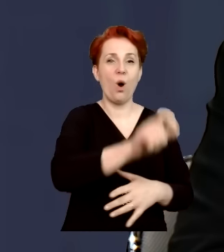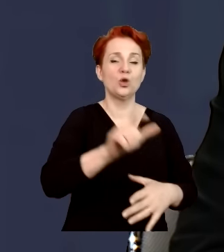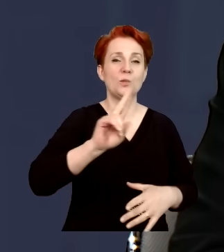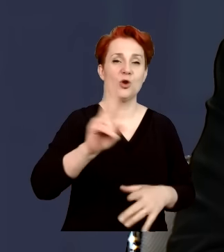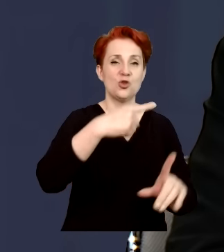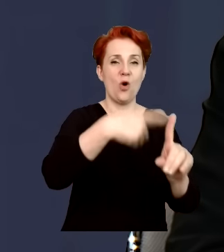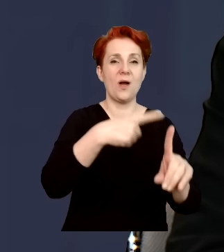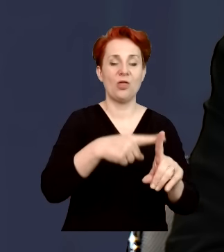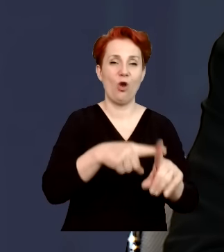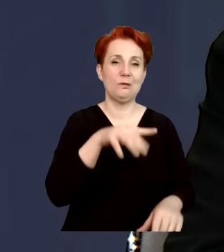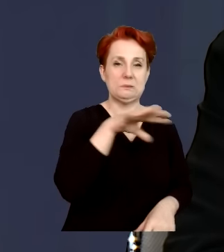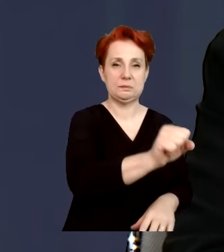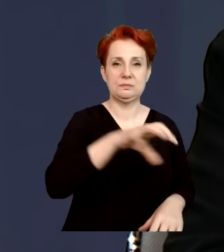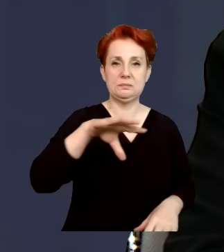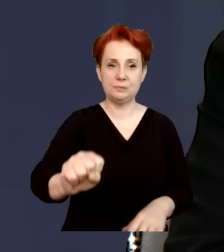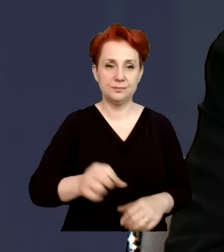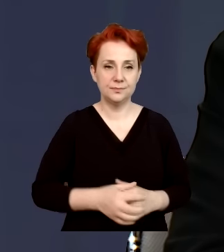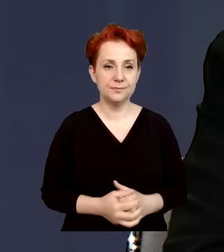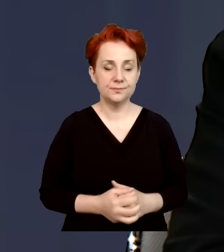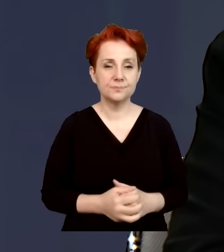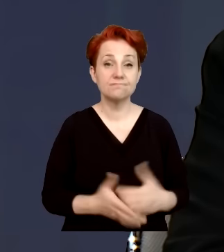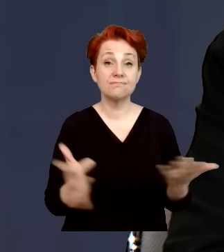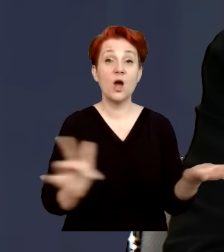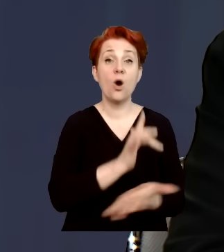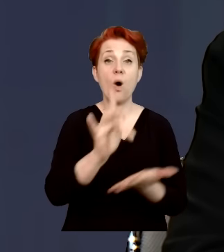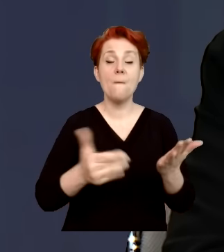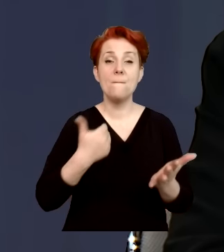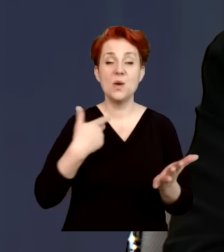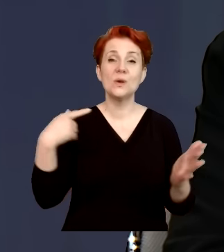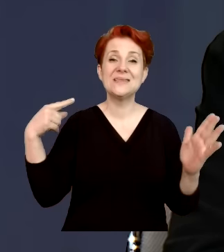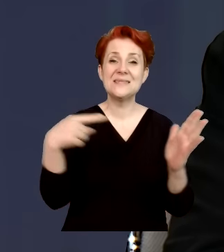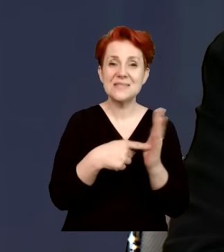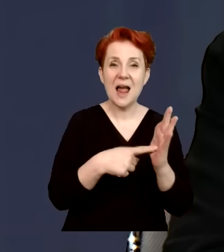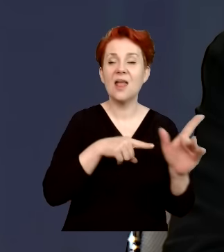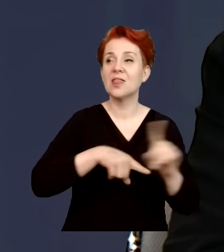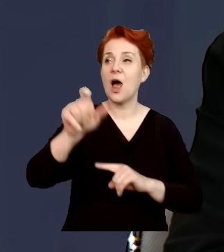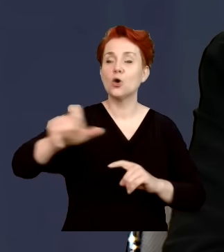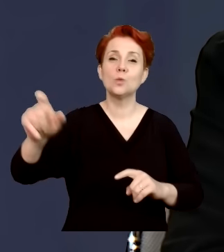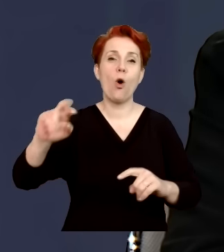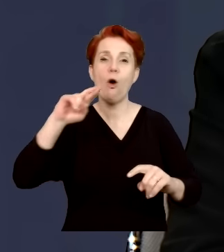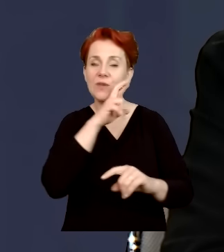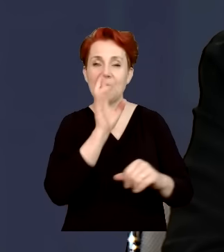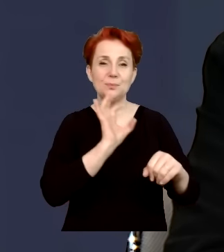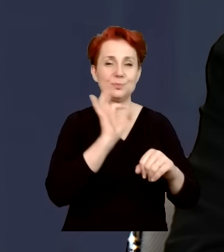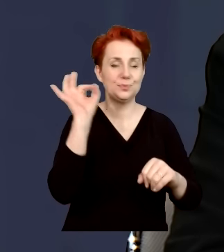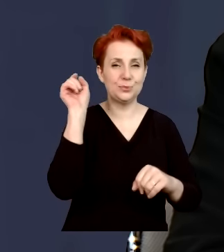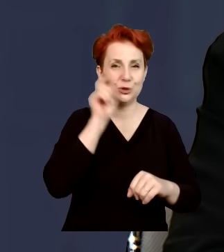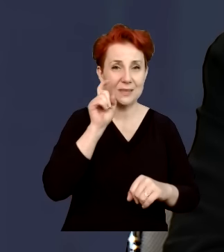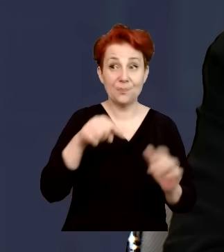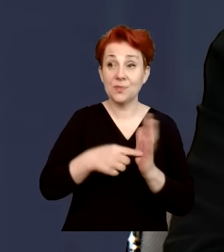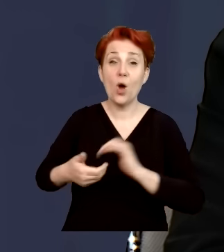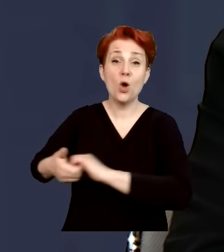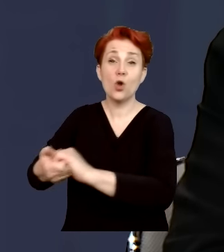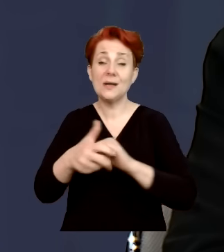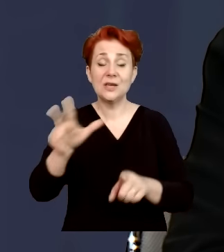właśnie. No ale cóż, ośrodek miał służyć ofiarom przestępstw, a przecież ta koalicja 13 grudnia